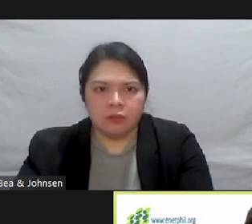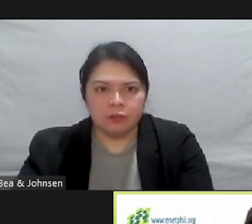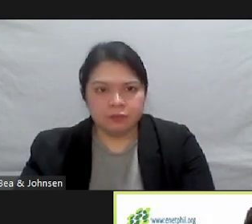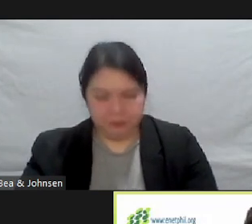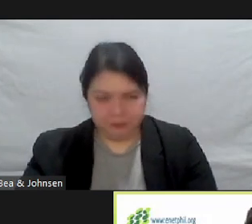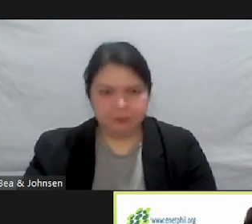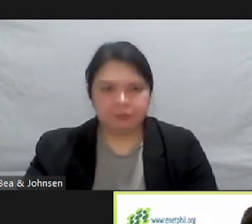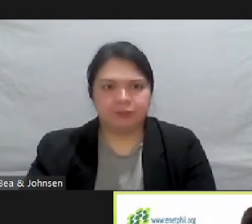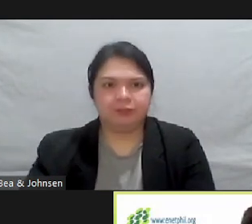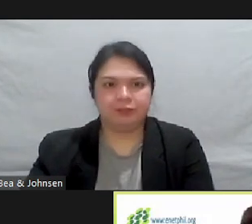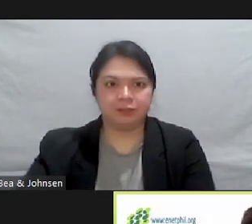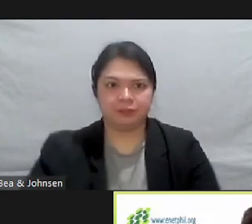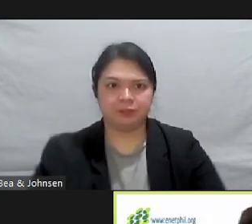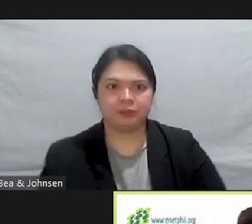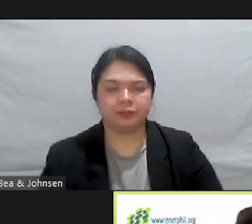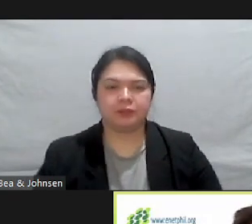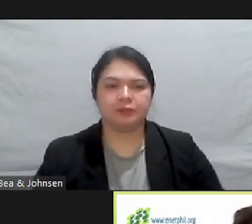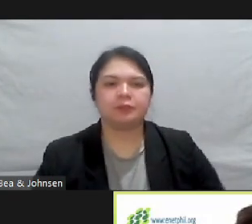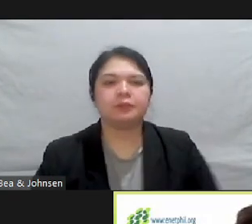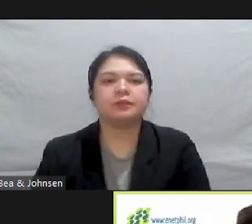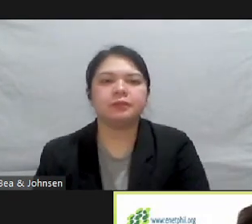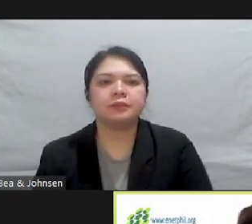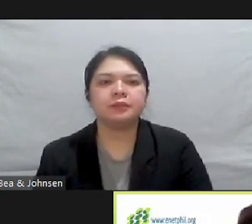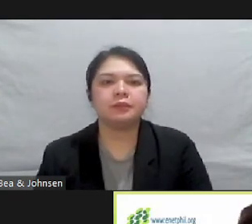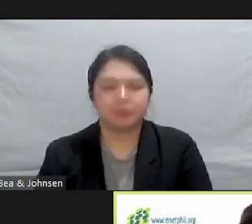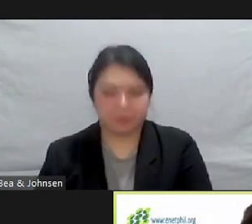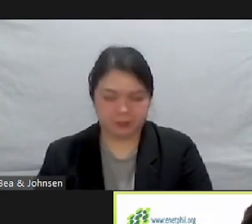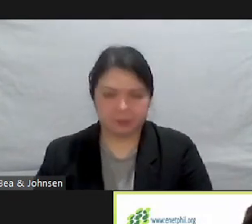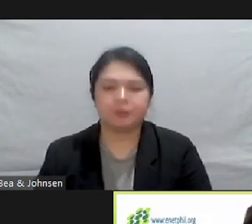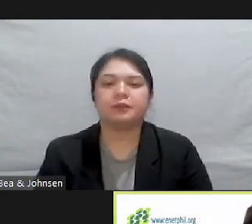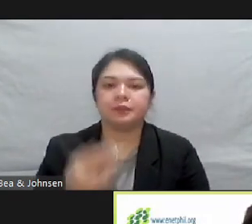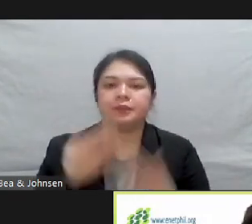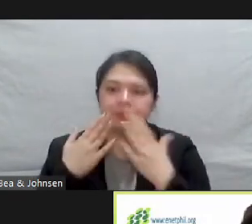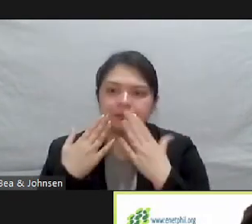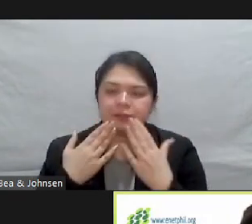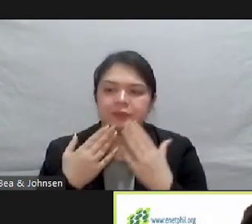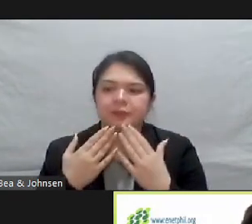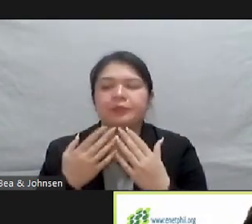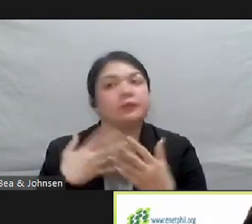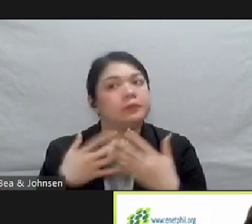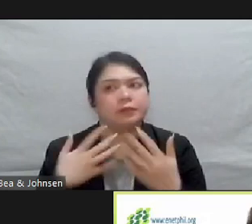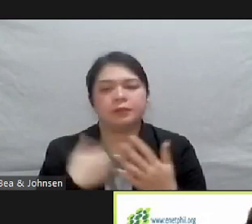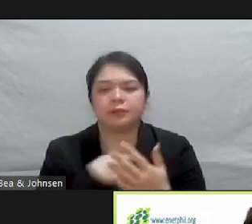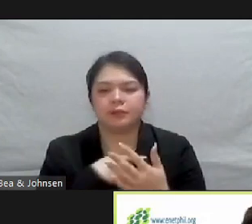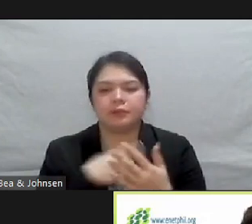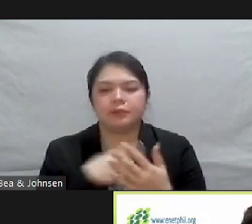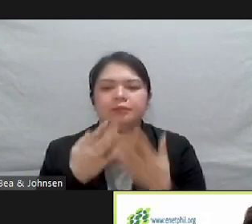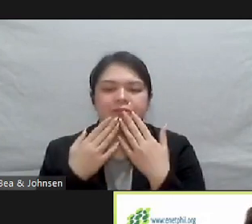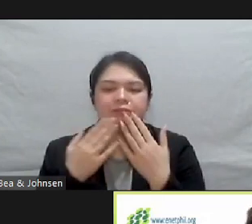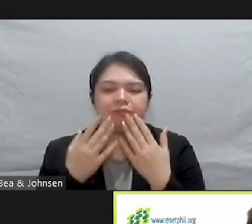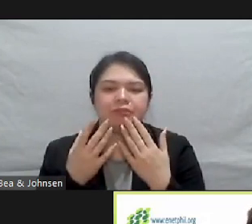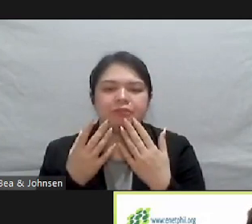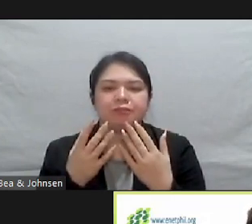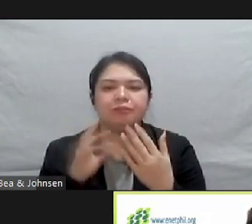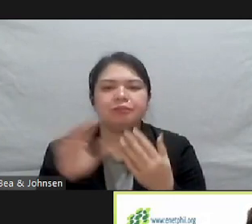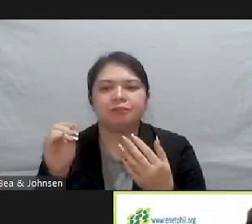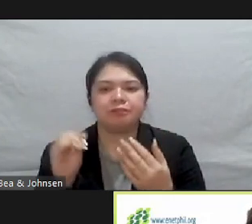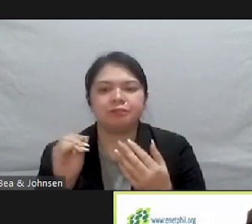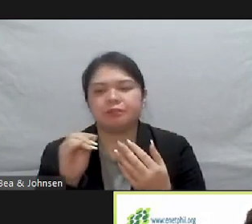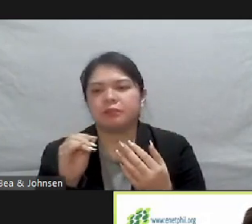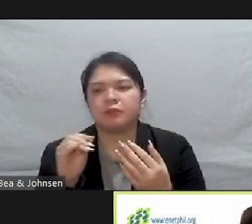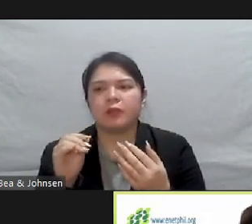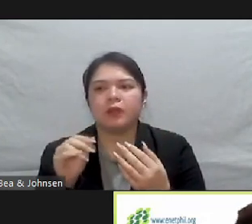Salamat Alvin, no? At syempre, no, bagamat sinasabi natin napakahalaga ng boses, mapakinggan natin ang boses ng katutubong